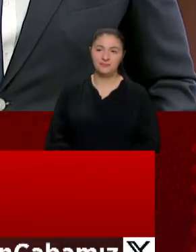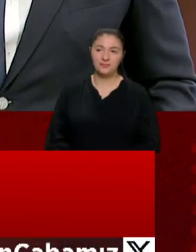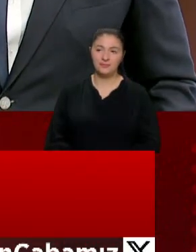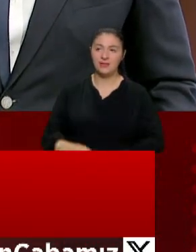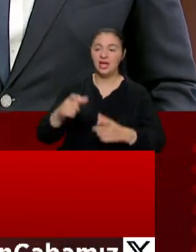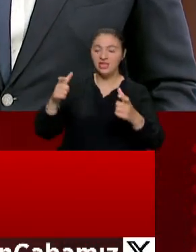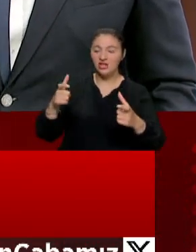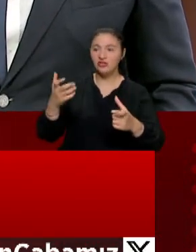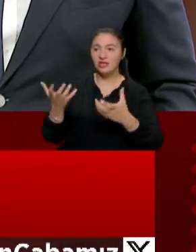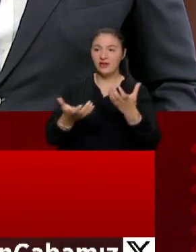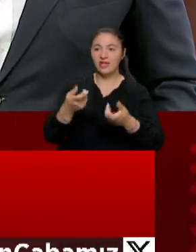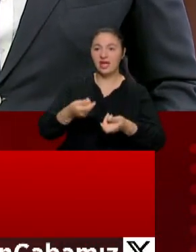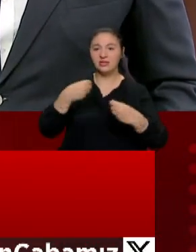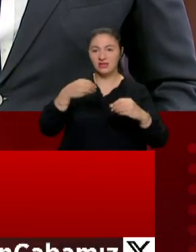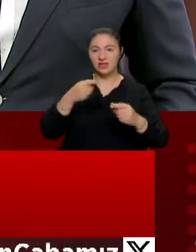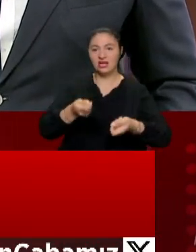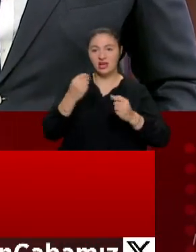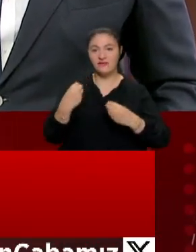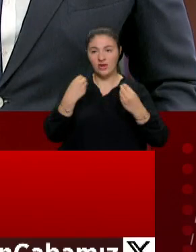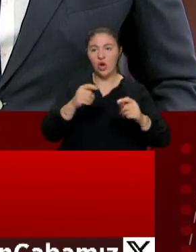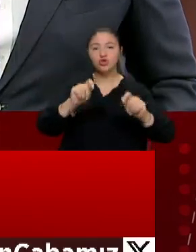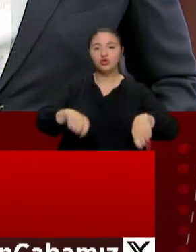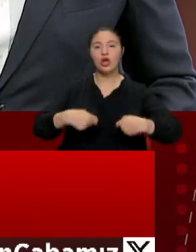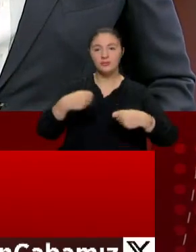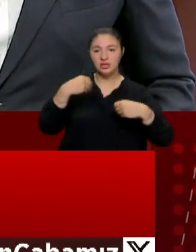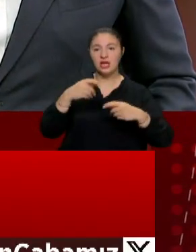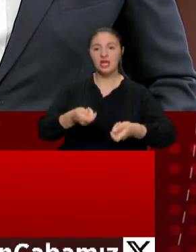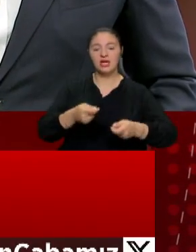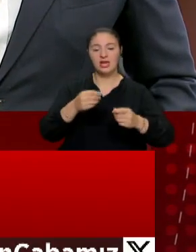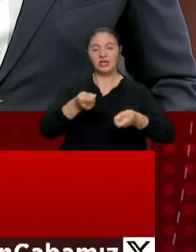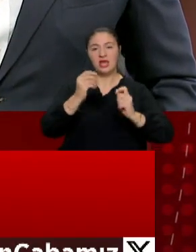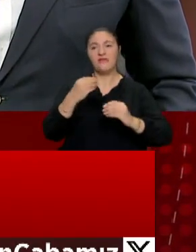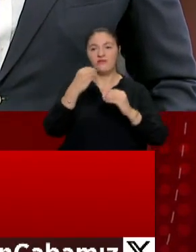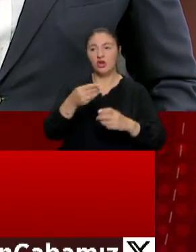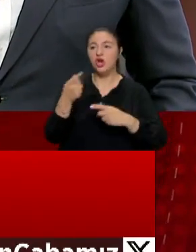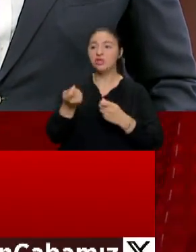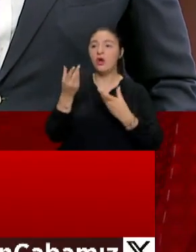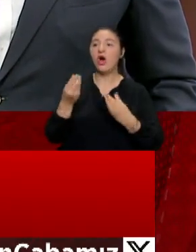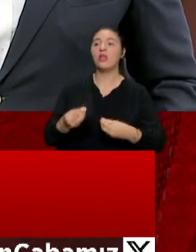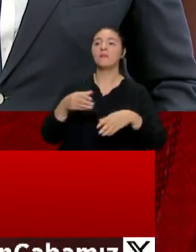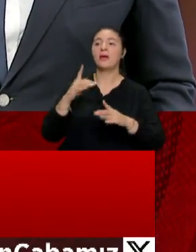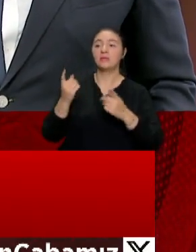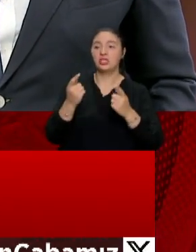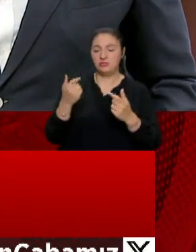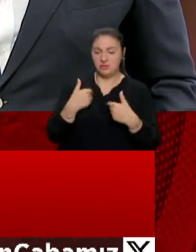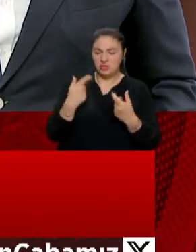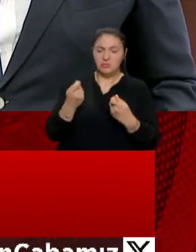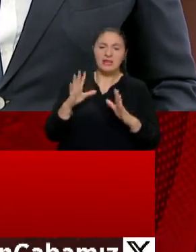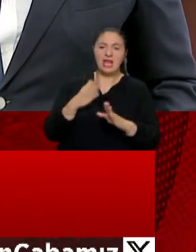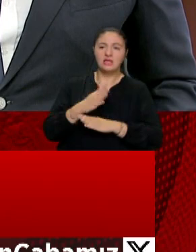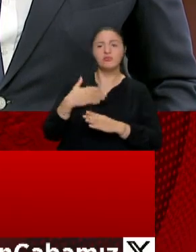tencere tava satana kredi veriliyor çorap satana kredi veriliyor işimiz olmayan bir işe